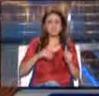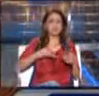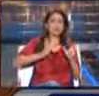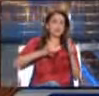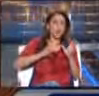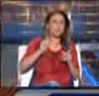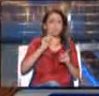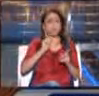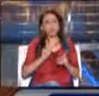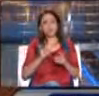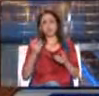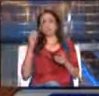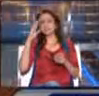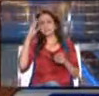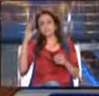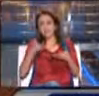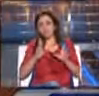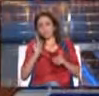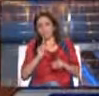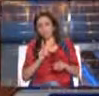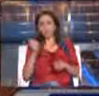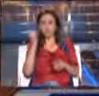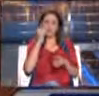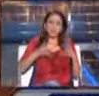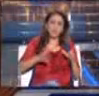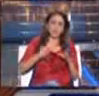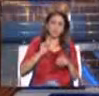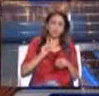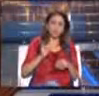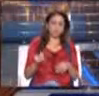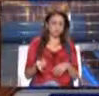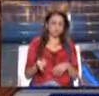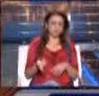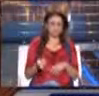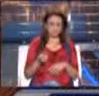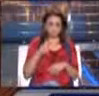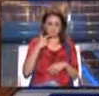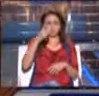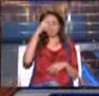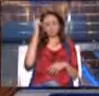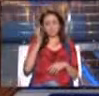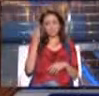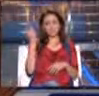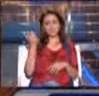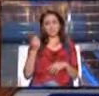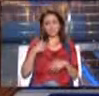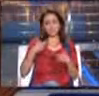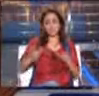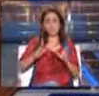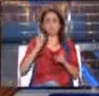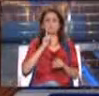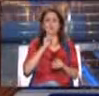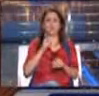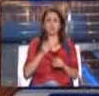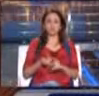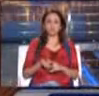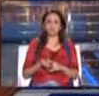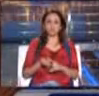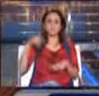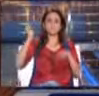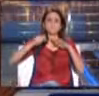او ما يلعبش او الزمالك يلعب او ما يلعبش والقضاء الجنائي او القضيه الجنائيه؟ طب فرضا دلوقتي، طب انا مش هلعب كوره الا لما يطلع